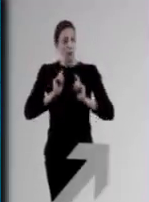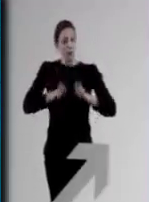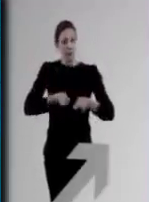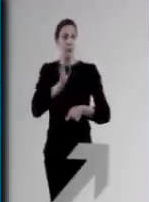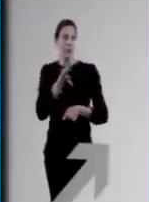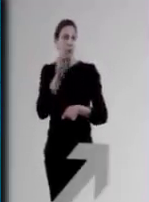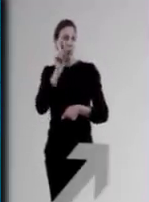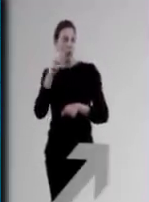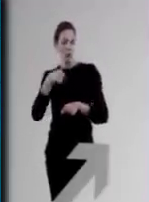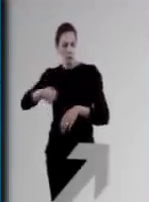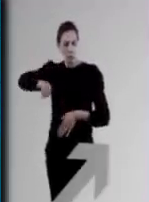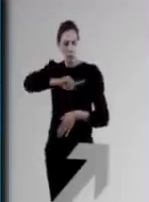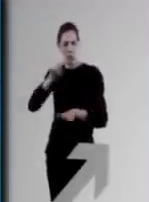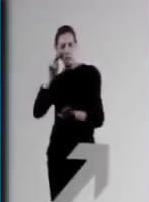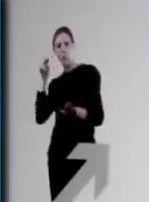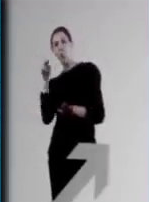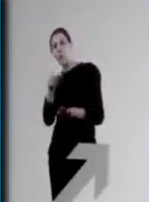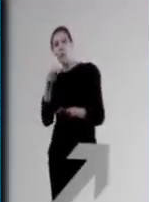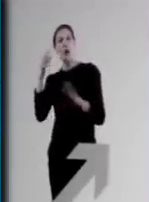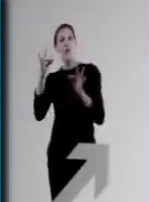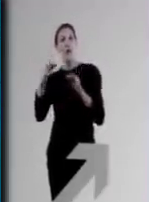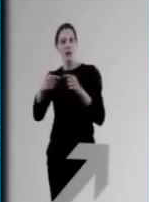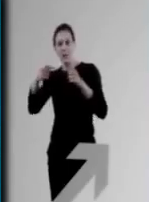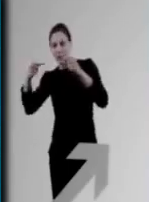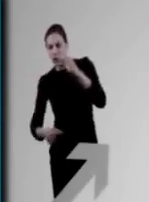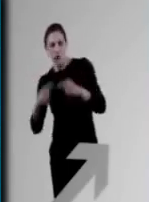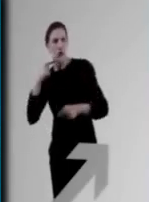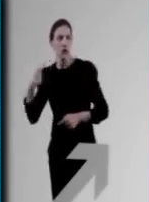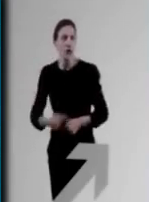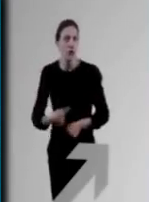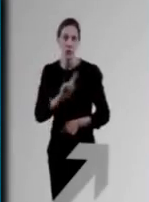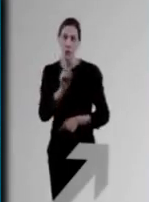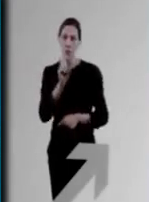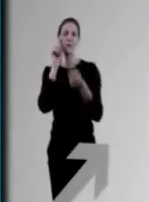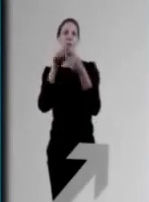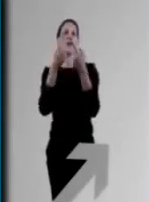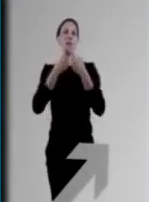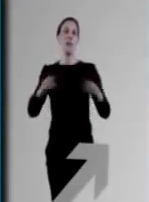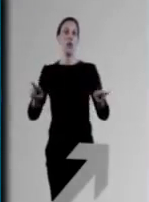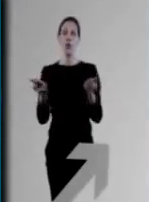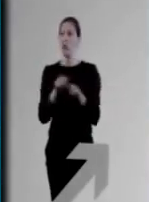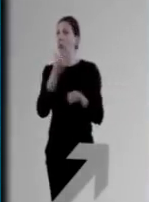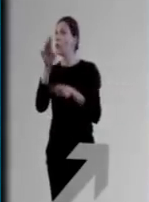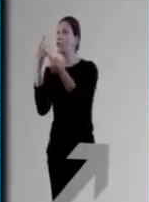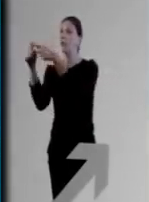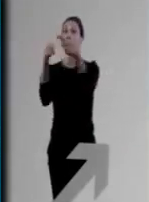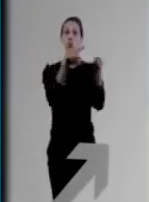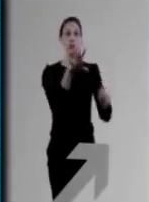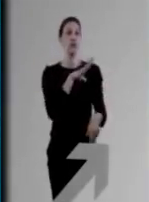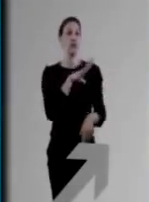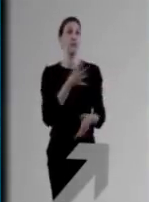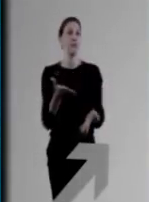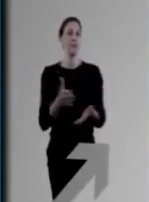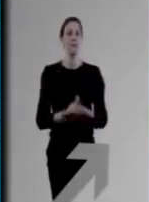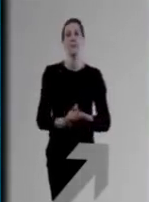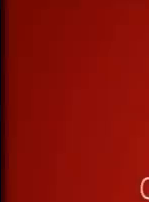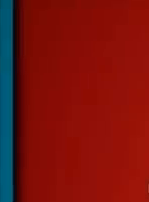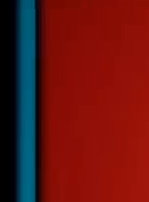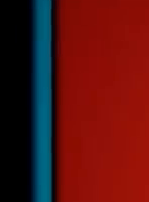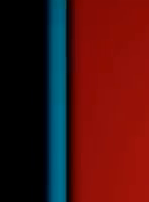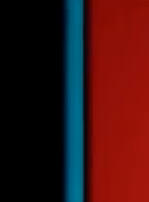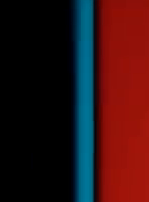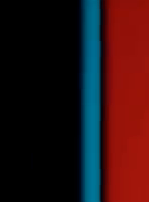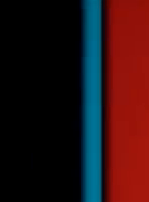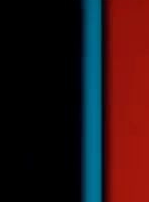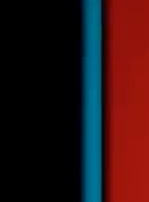dire qu'il y a une innovation sociale dans la mesure où notre regard ne se porte pas sur une déficience, mais sur une différence, comme elle pourrait se porter sur n'importe quelle autre différence.